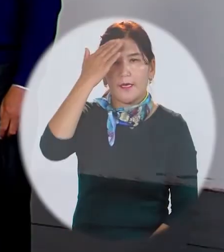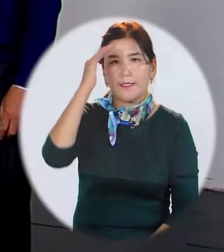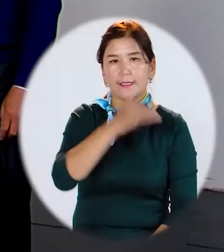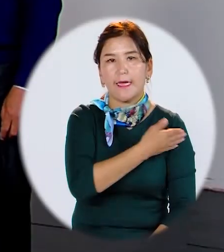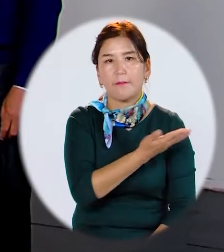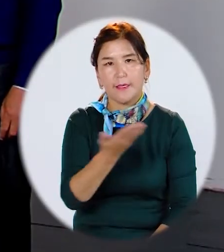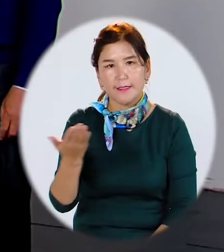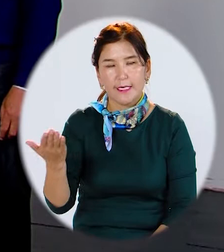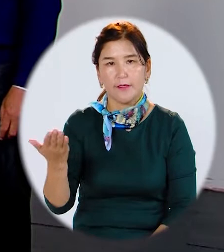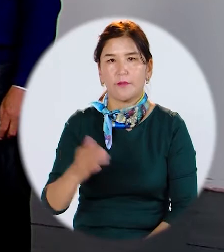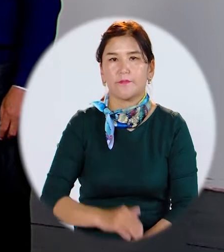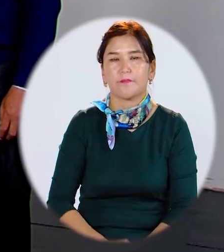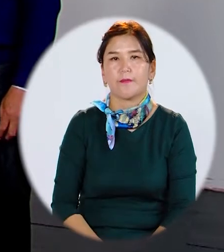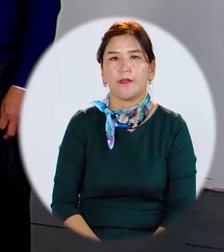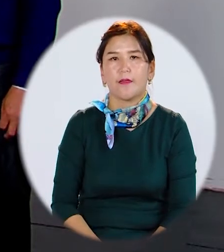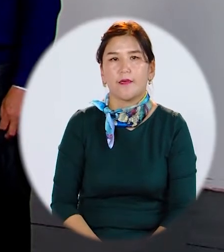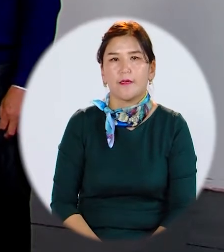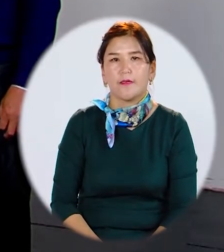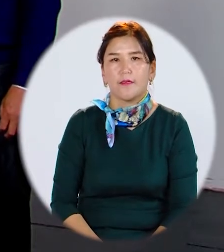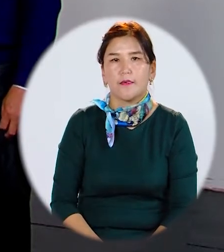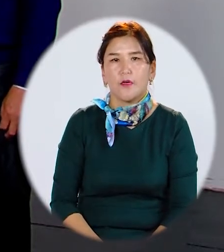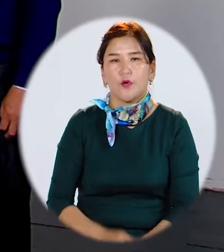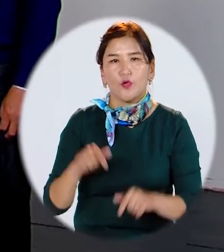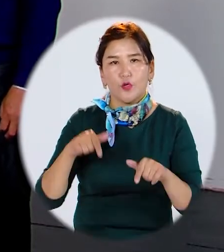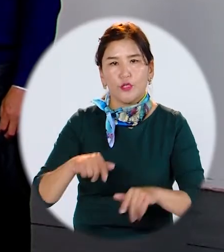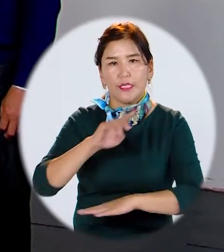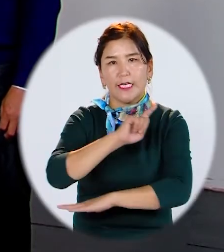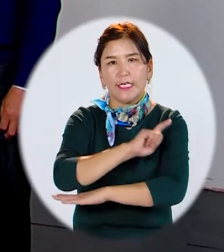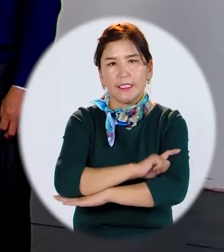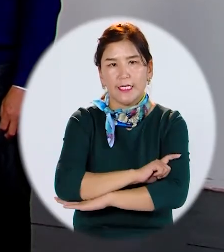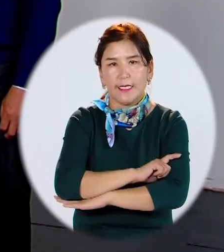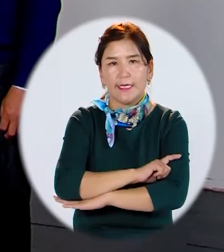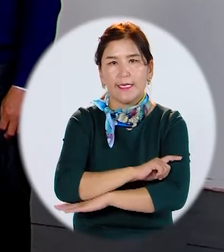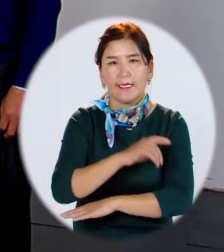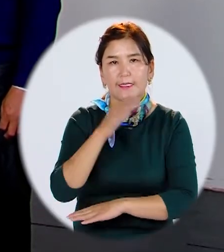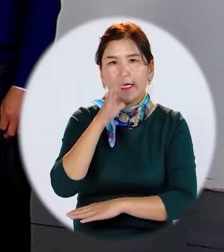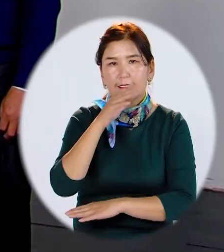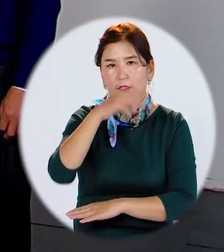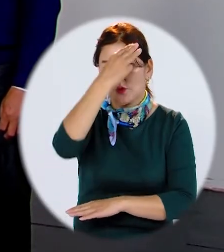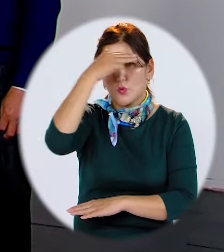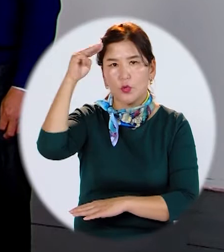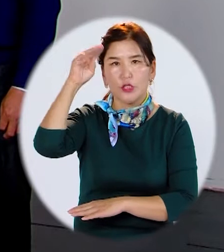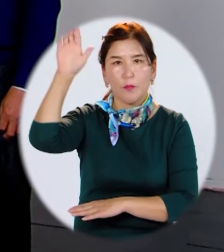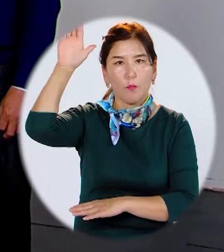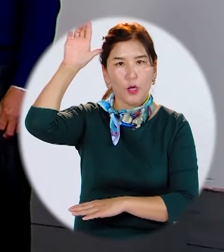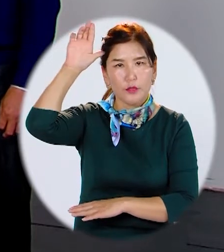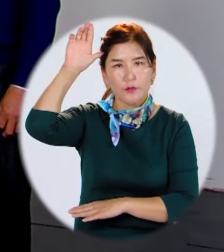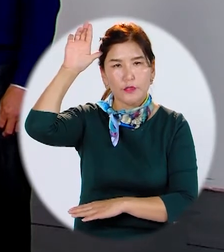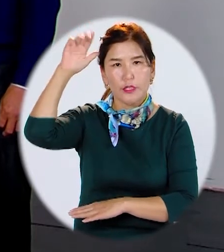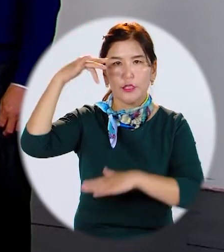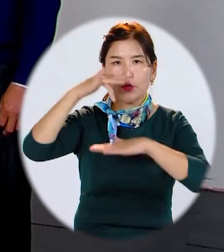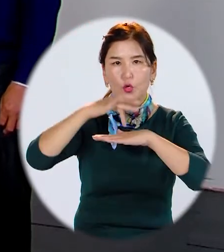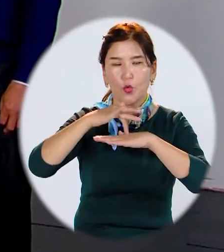Сайн байцгаана уу эрхэм хүндэт телевиз үзэгчдээ. Энэ удаагийн теле хичээлийг насан туршийн боловсролын үндэсний төв,